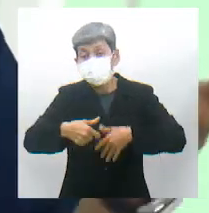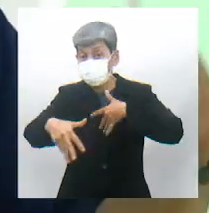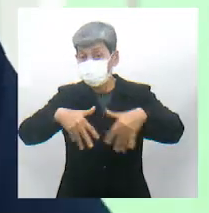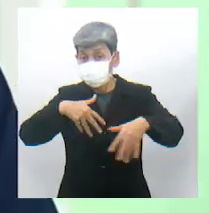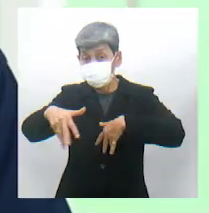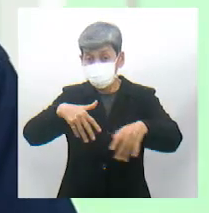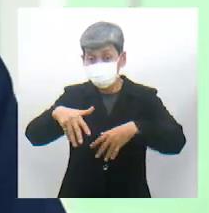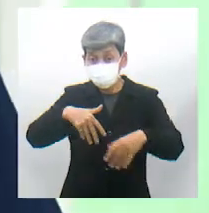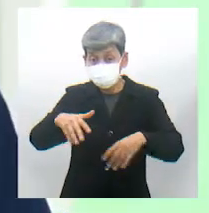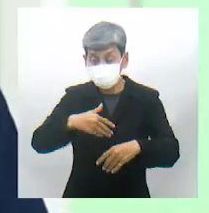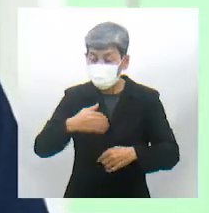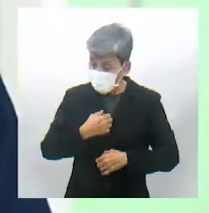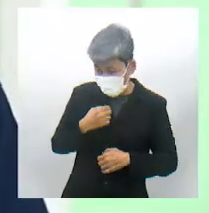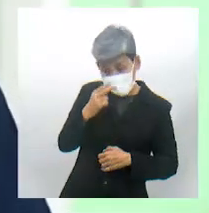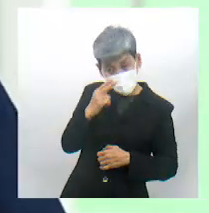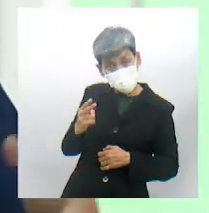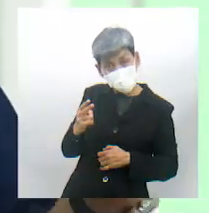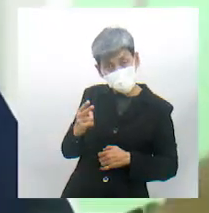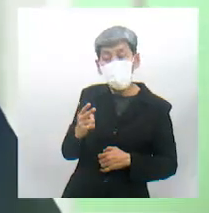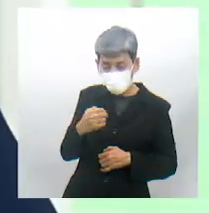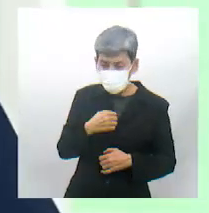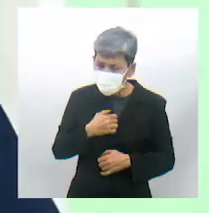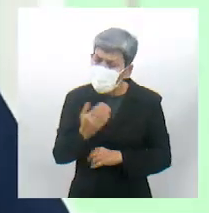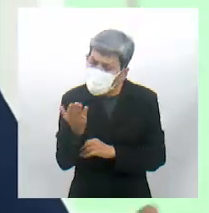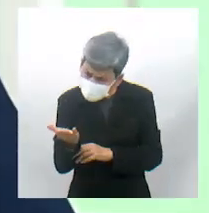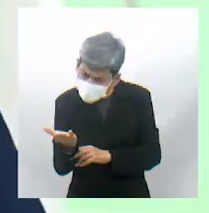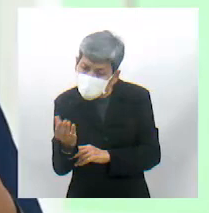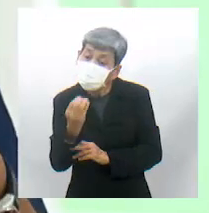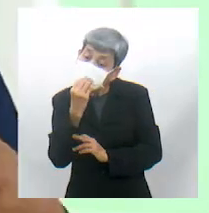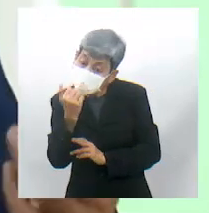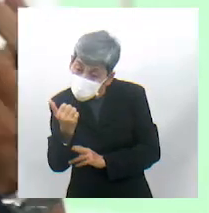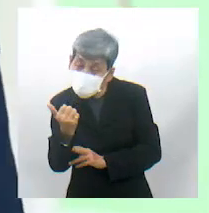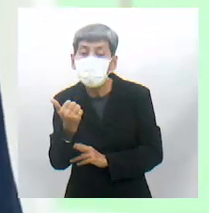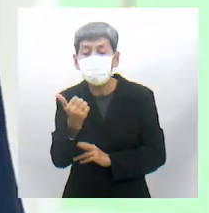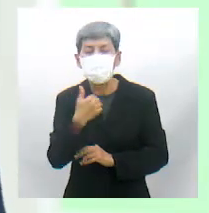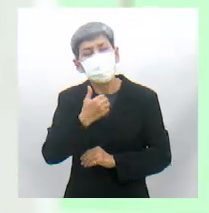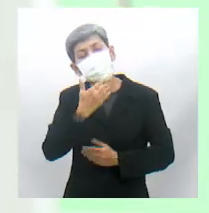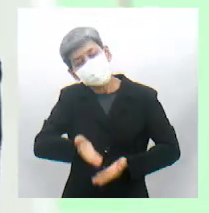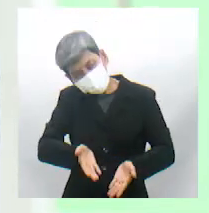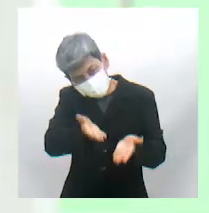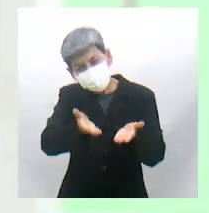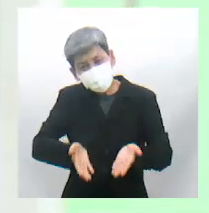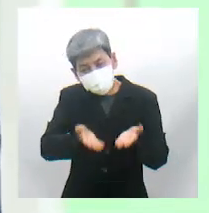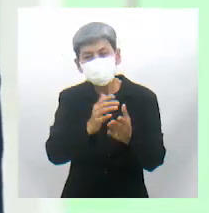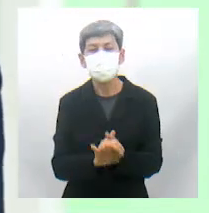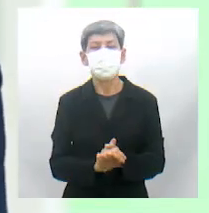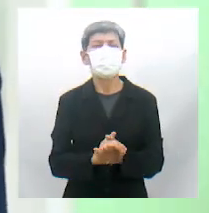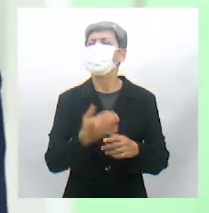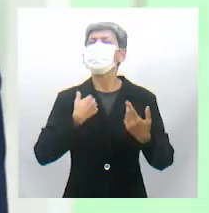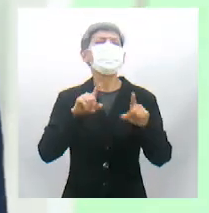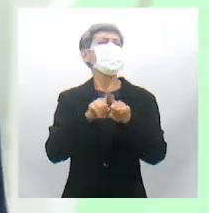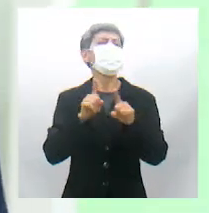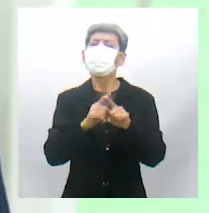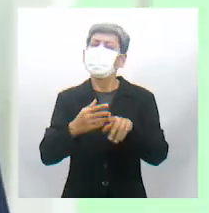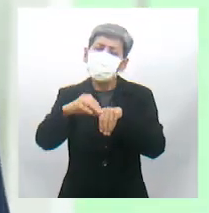ขาผ่านมาอย่างเงี้ยครับเขาก็มาขอผักไปกินในหน้าบ้านนั้นตรงนี้อย่างเงี้ยครับก็เลยเป็นเหมือนค